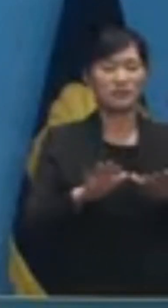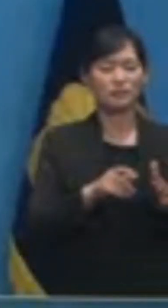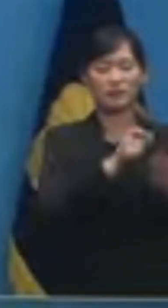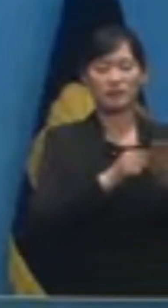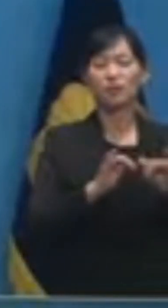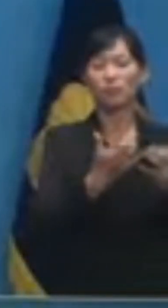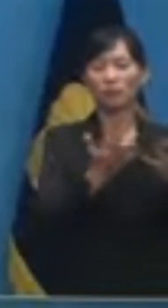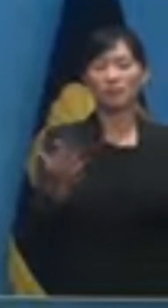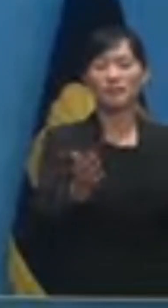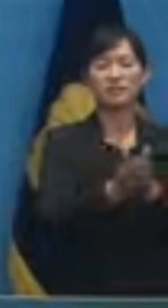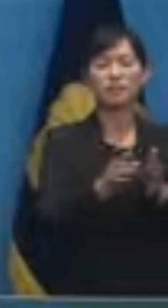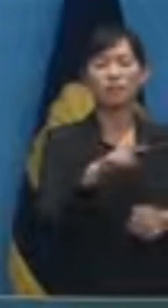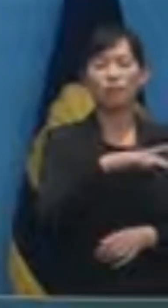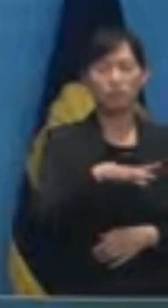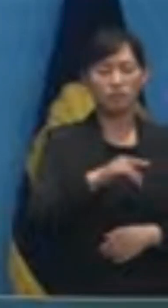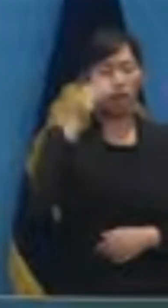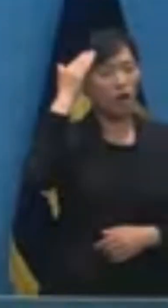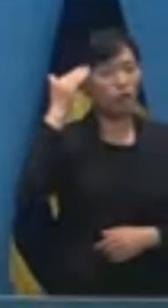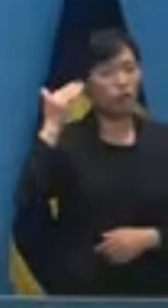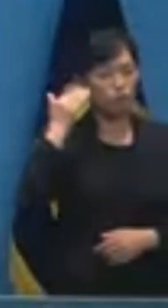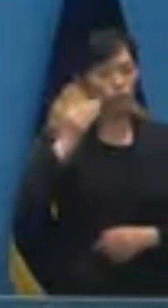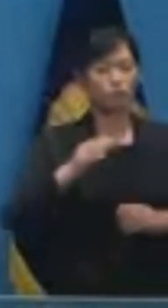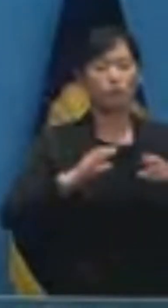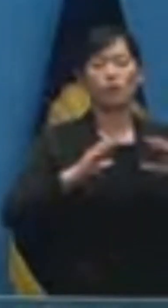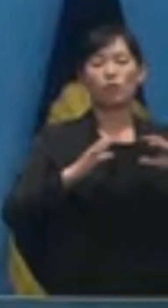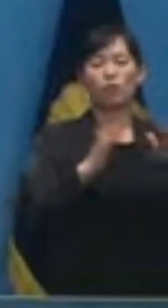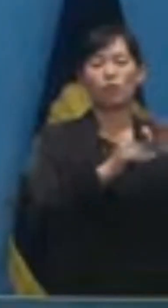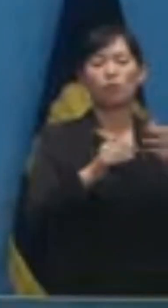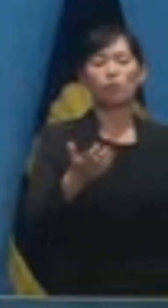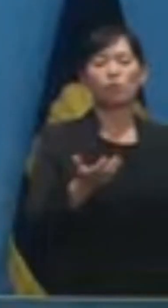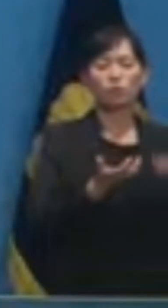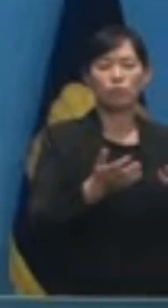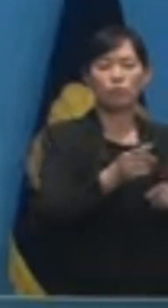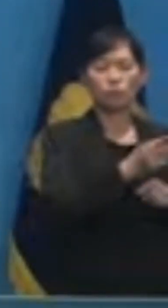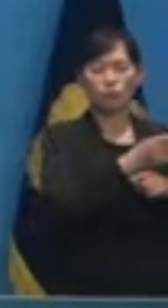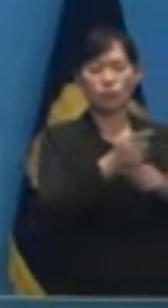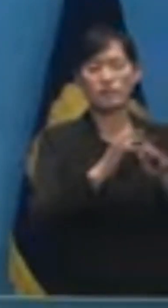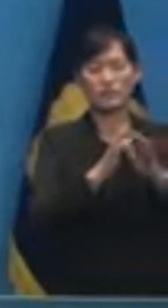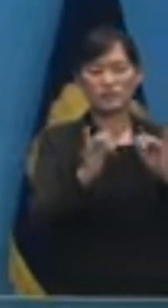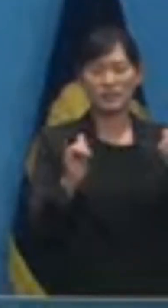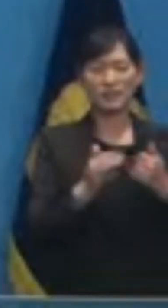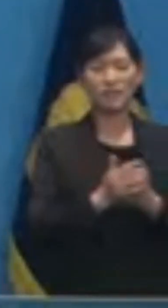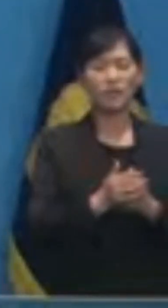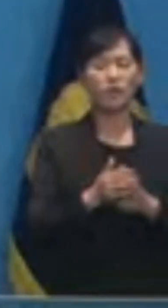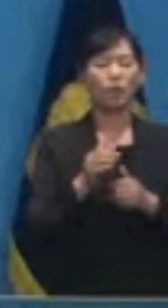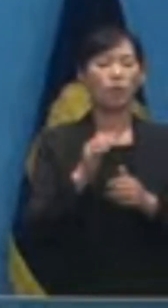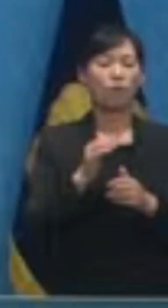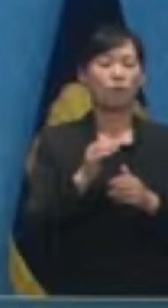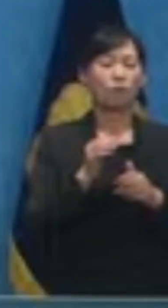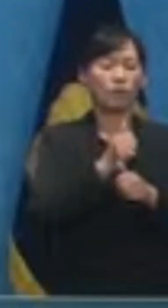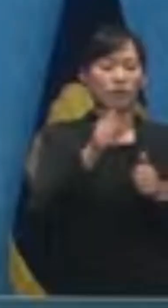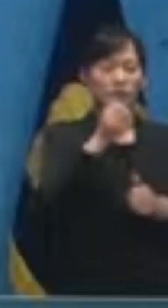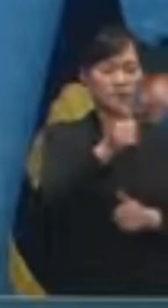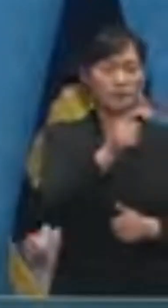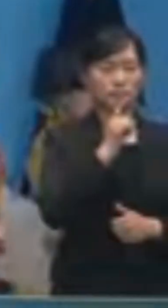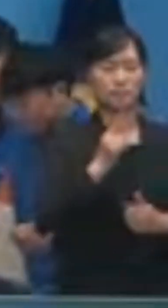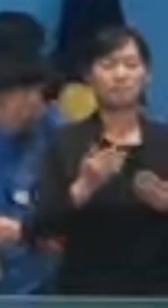하겠습니다. 먼저 대한민국 공무원 노동조합 총연맹 소방노조 이창섭 위원장님의 발언이 있겠습니다.